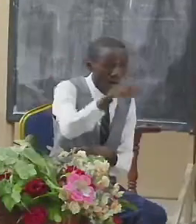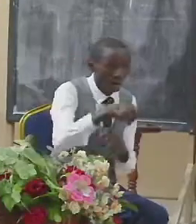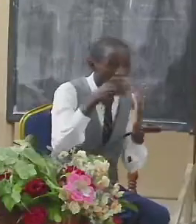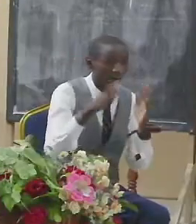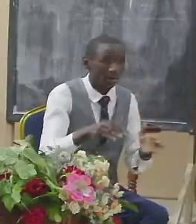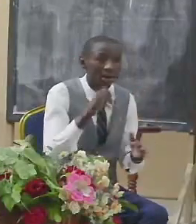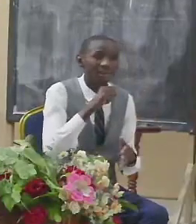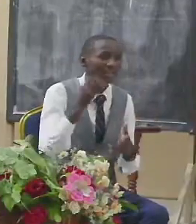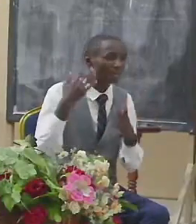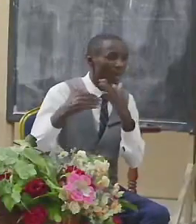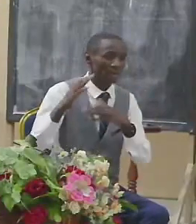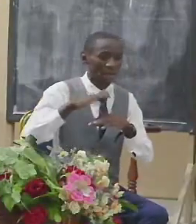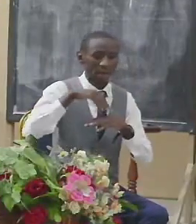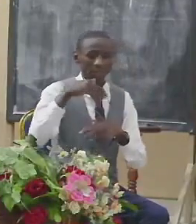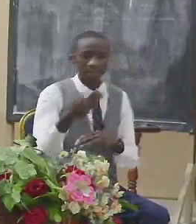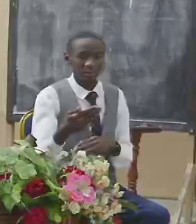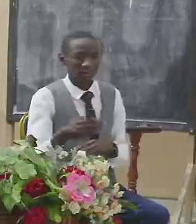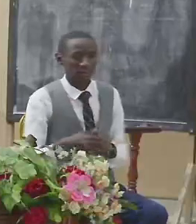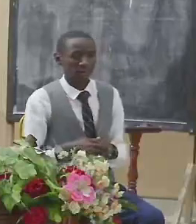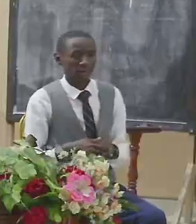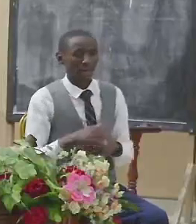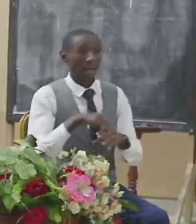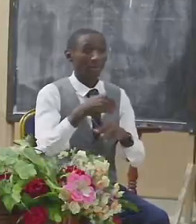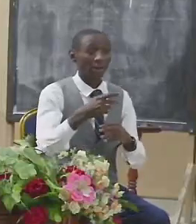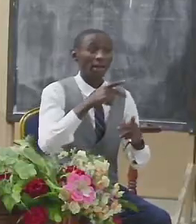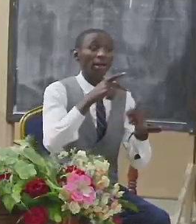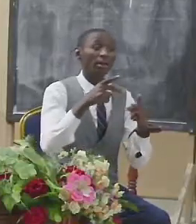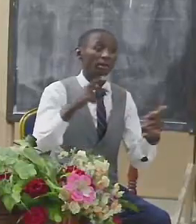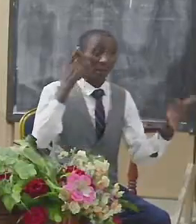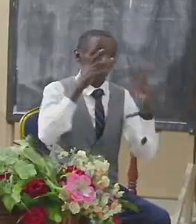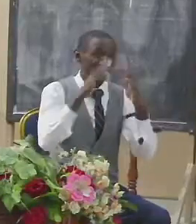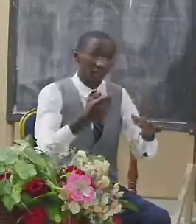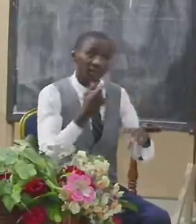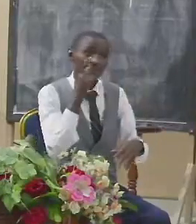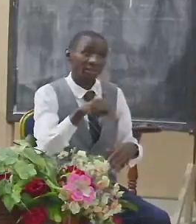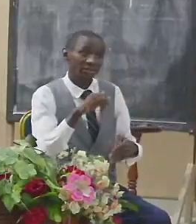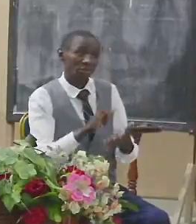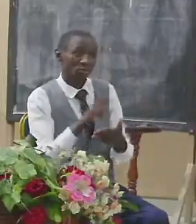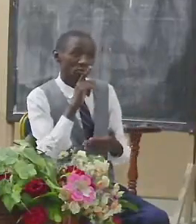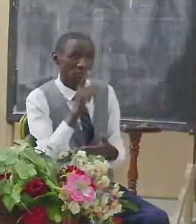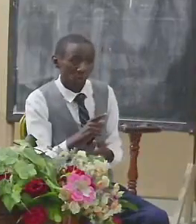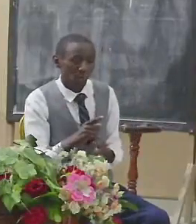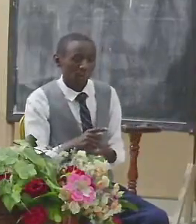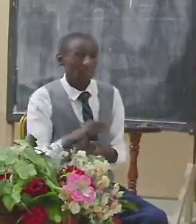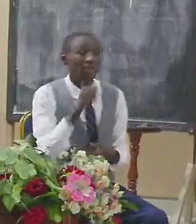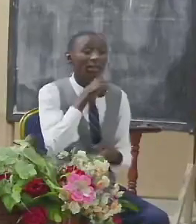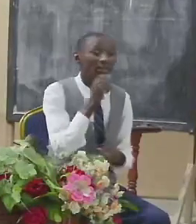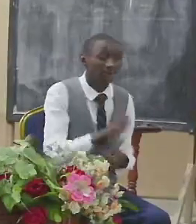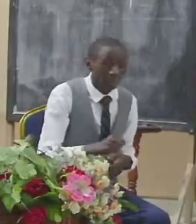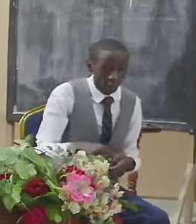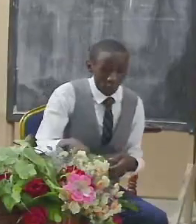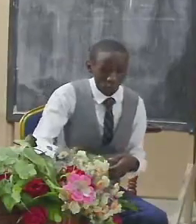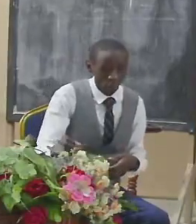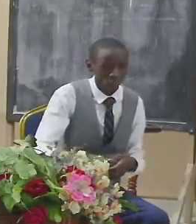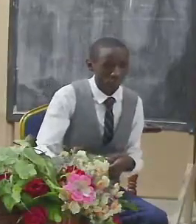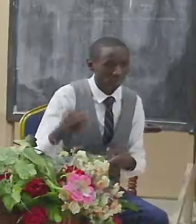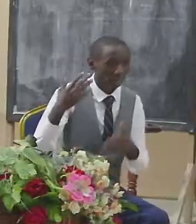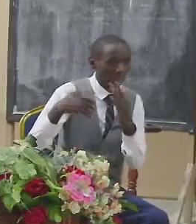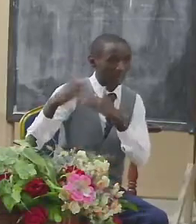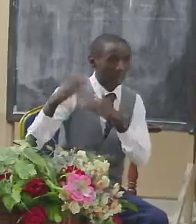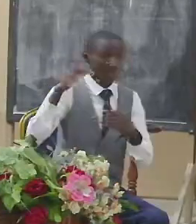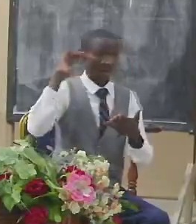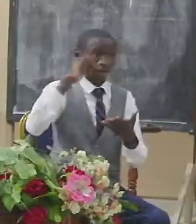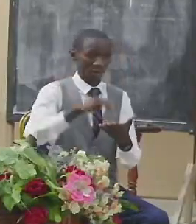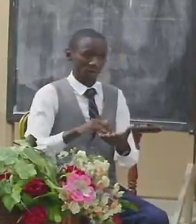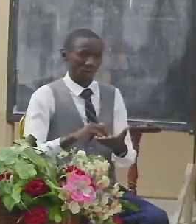lui-même l'appelle le vieux loup de mer. Nabii mwenyewe anamuita kabisa hiyo mbwa mwitu wa zamani wa bahari. Asa ule